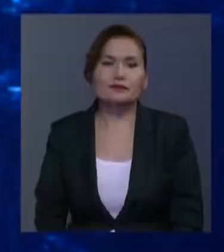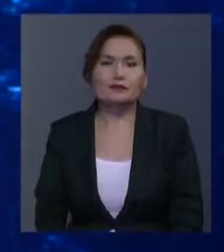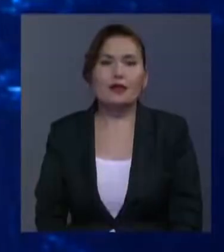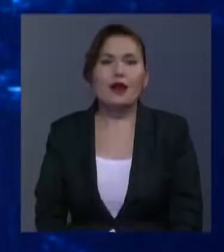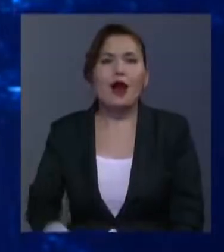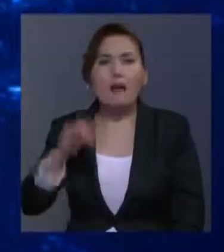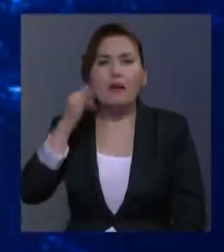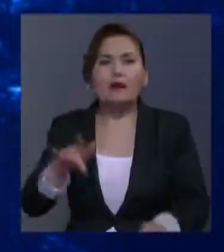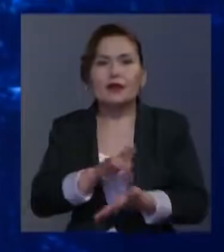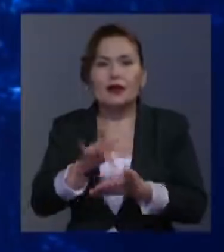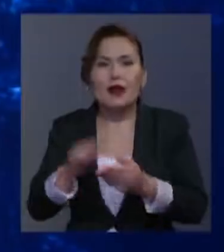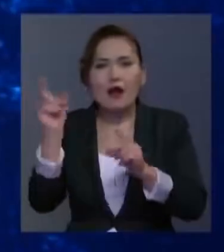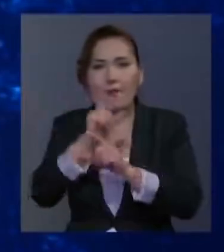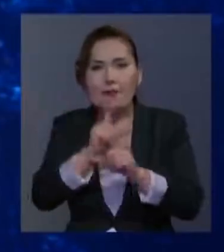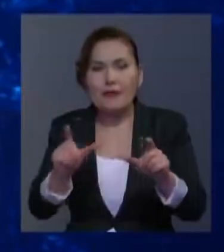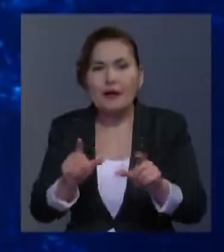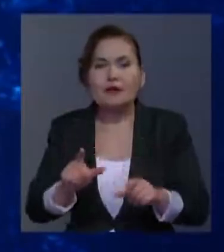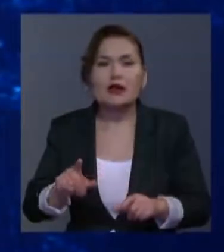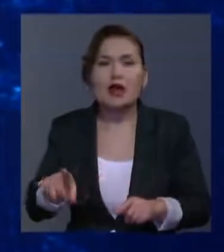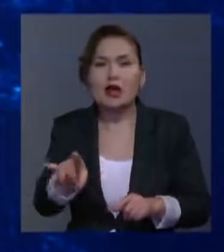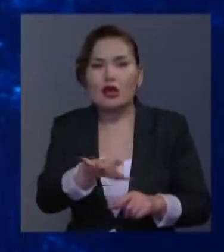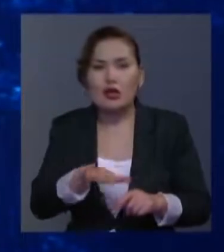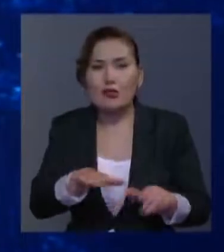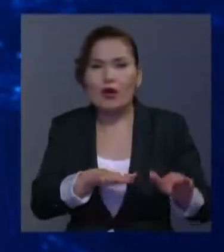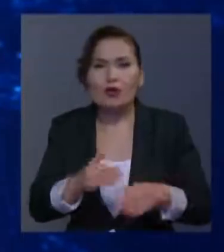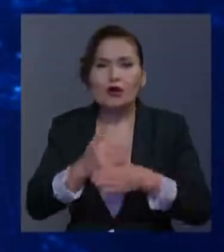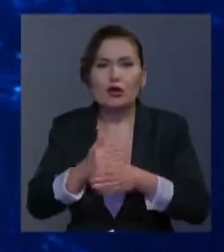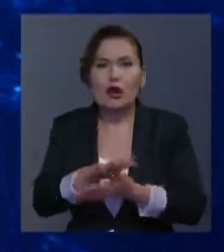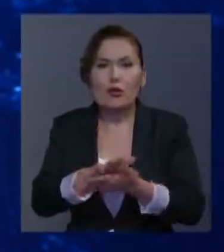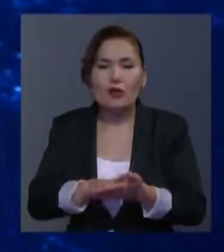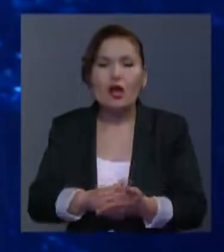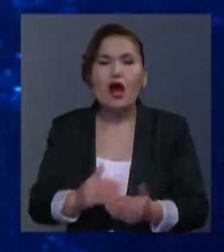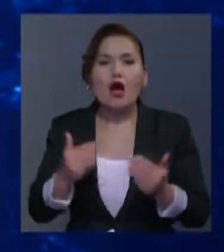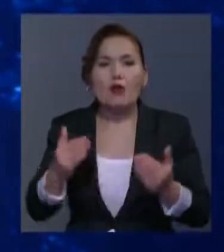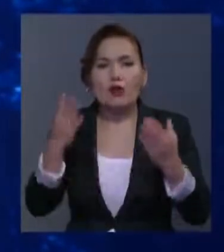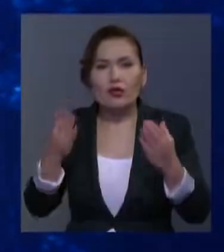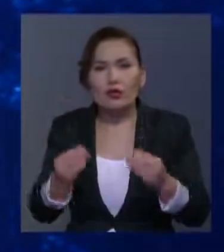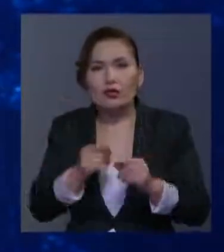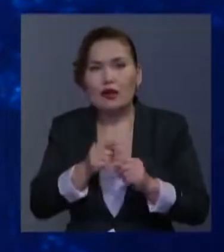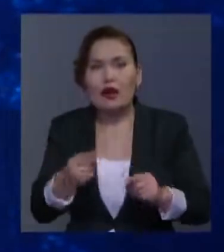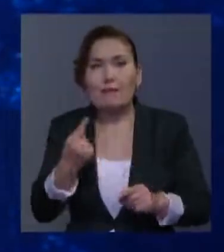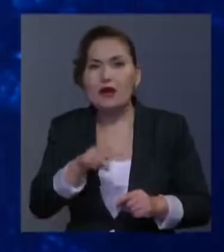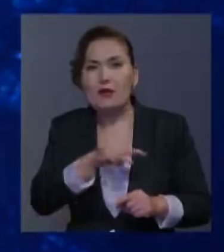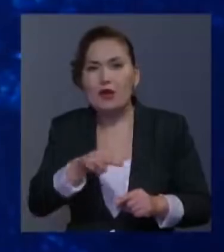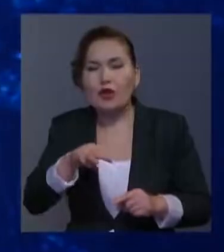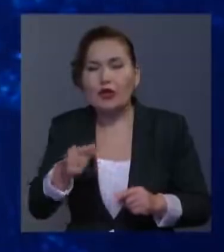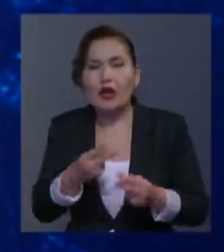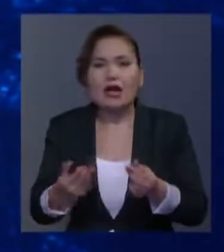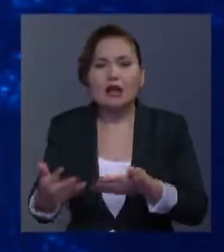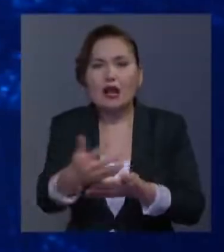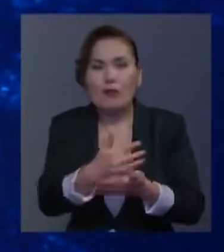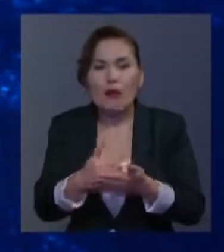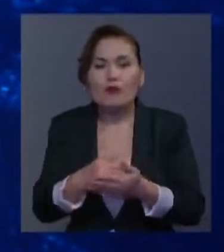Ертіс өңірінде мектепке жол республикалық акциясы жалғасын тапты. Бүгінгі күнге дейін оқушыларға 1 миллион теңгенің көмегі көрсетілді. Осы жолы